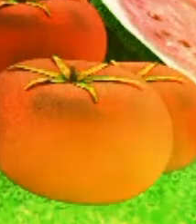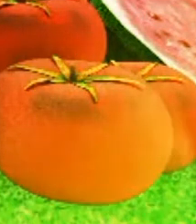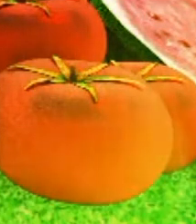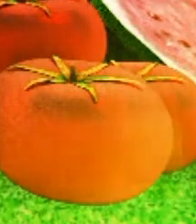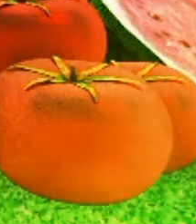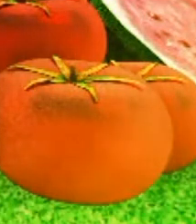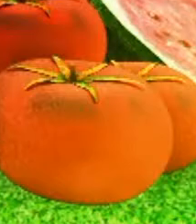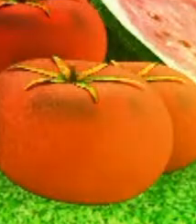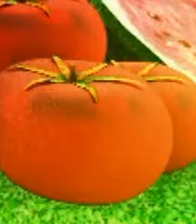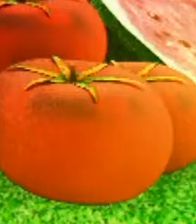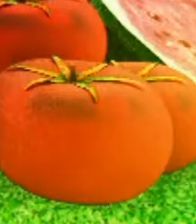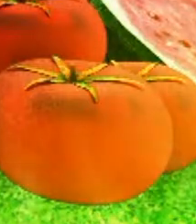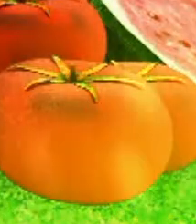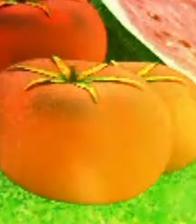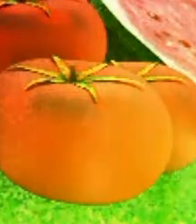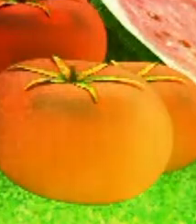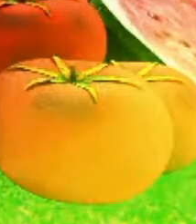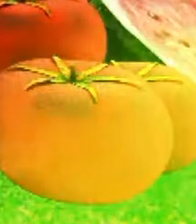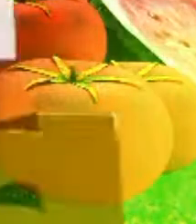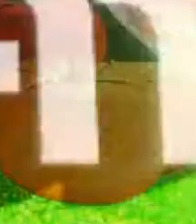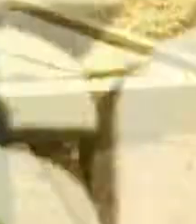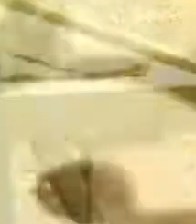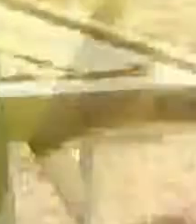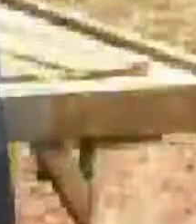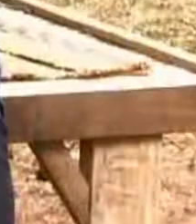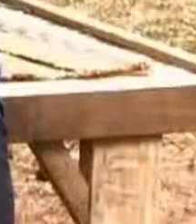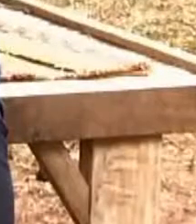คือนโยบายทกส.